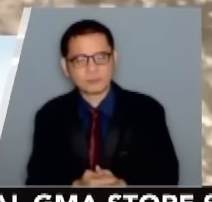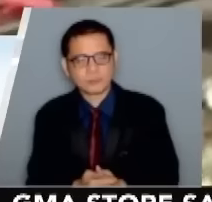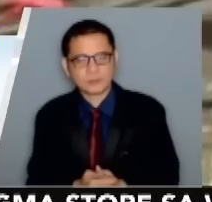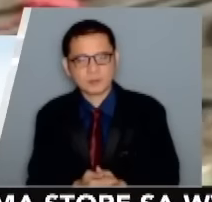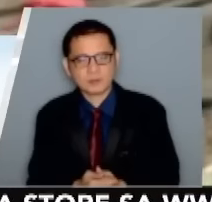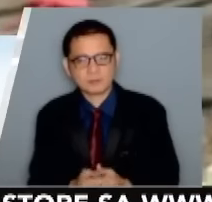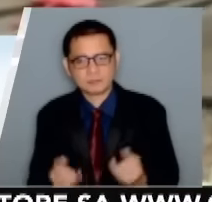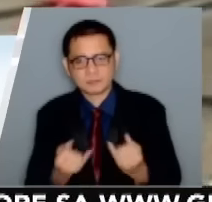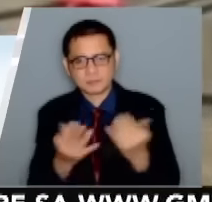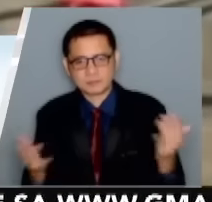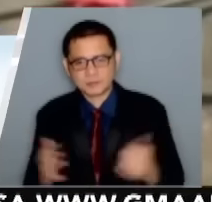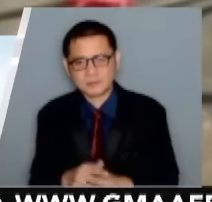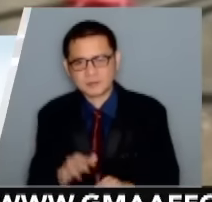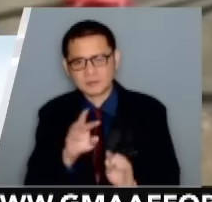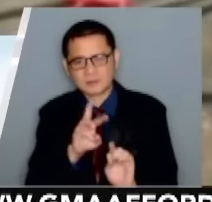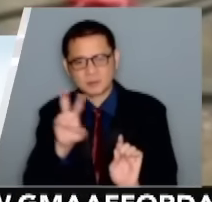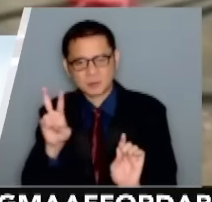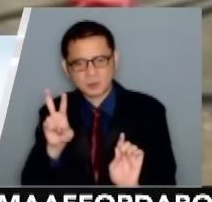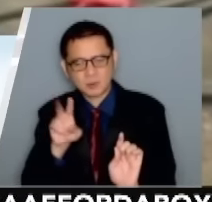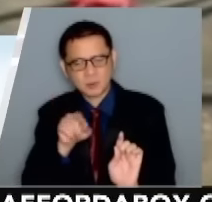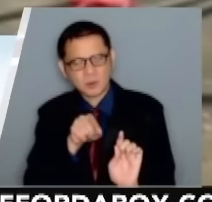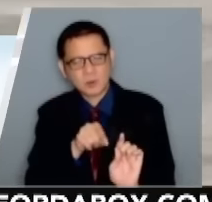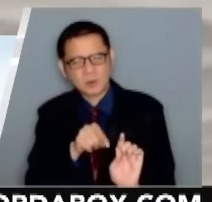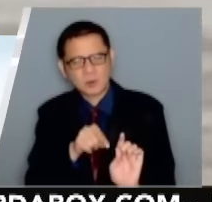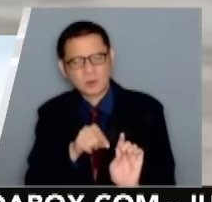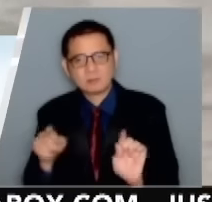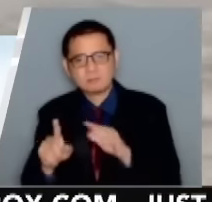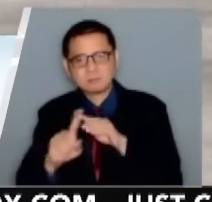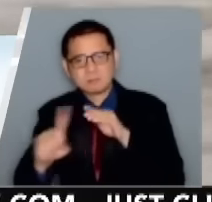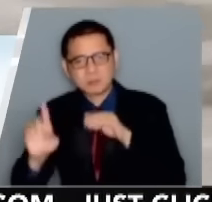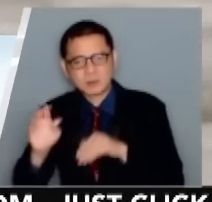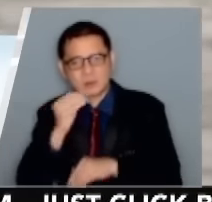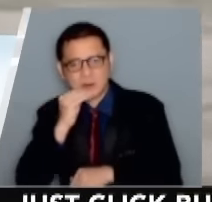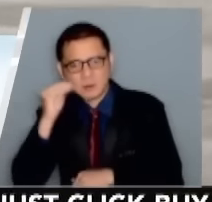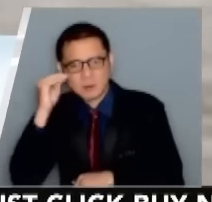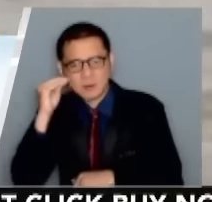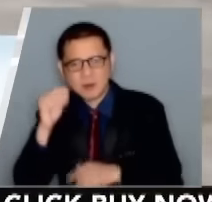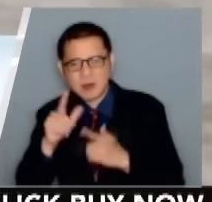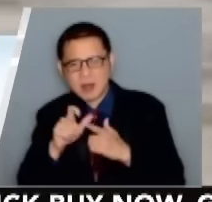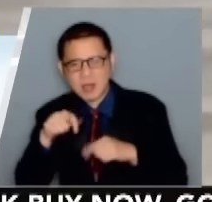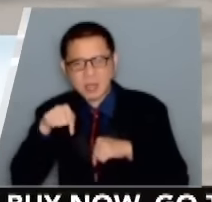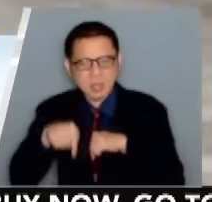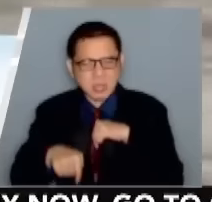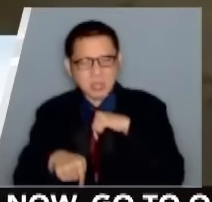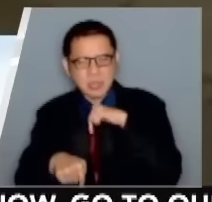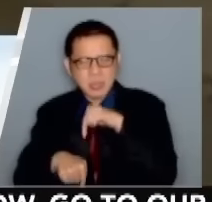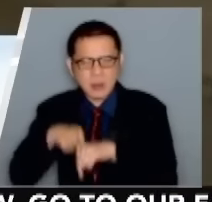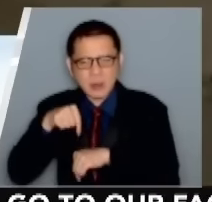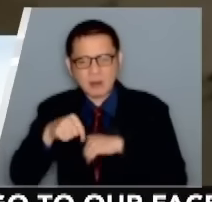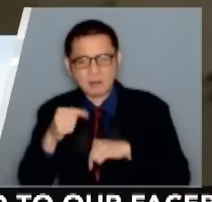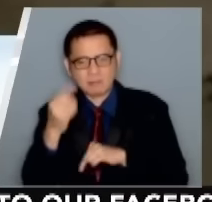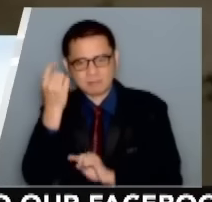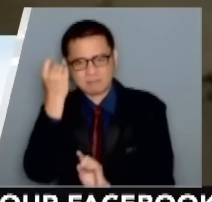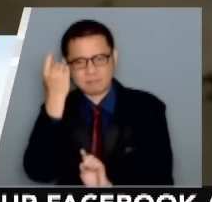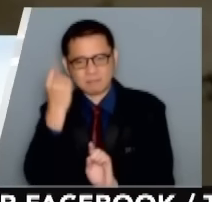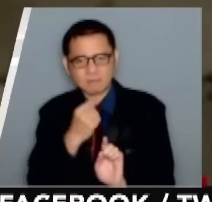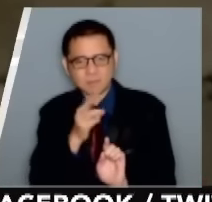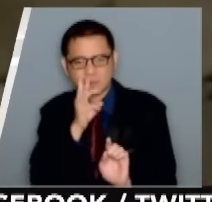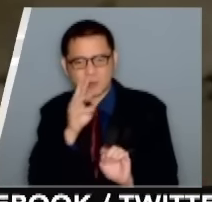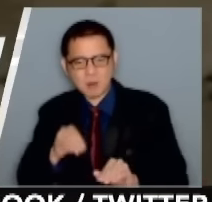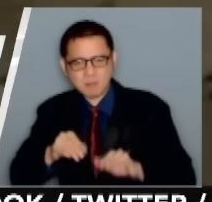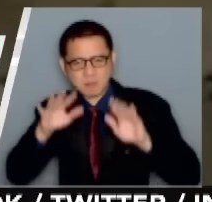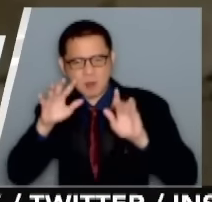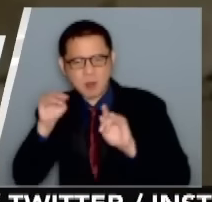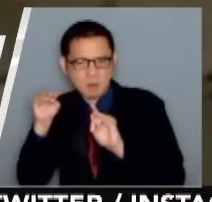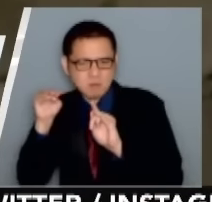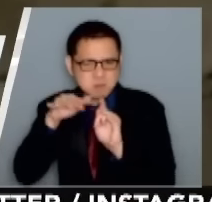62-anyos na biktima na lumikas mula sa kanyang bahay. Pero tinangay siya ng malakas na agos at nalunod. Pumunta na sila doon na pinapaalis